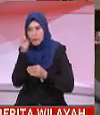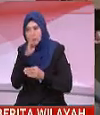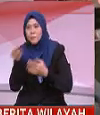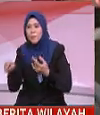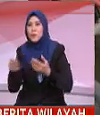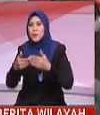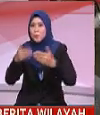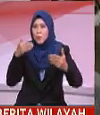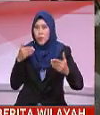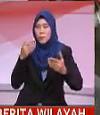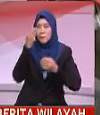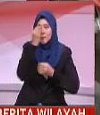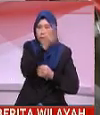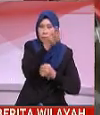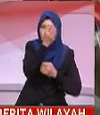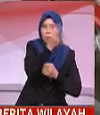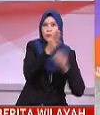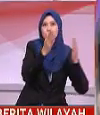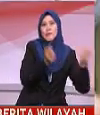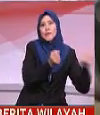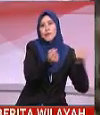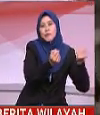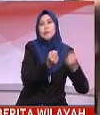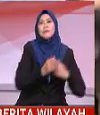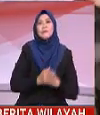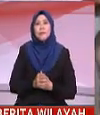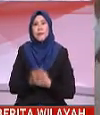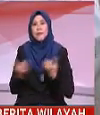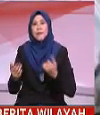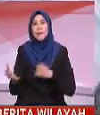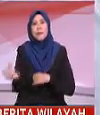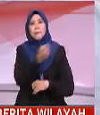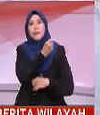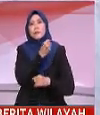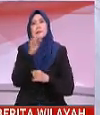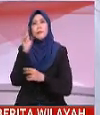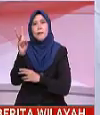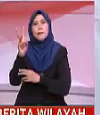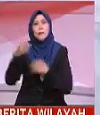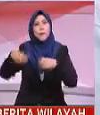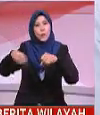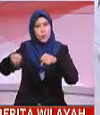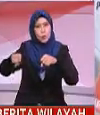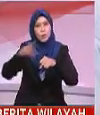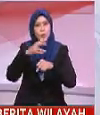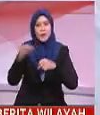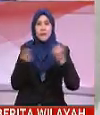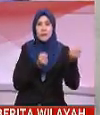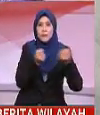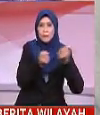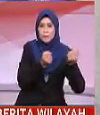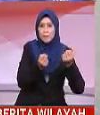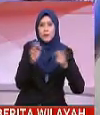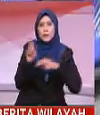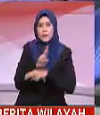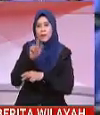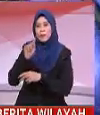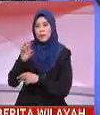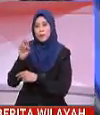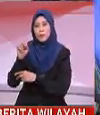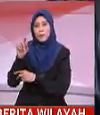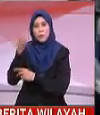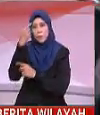lori sebelum menyalurkan maklumat. Turut disita 6 motosikal dan sebuah pacuan 4 roda yang digunakan tonto